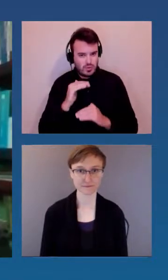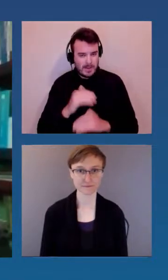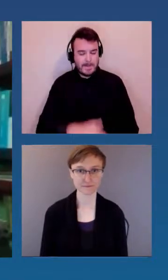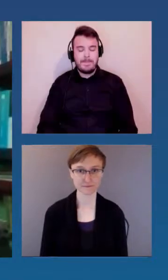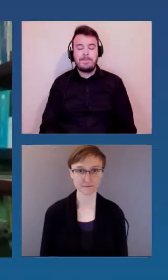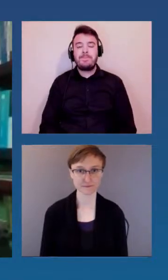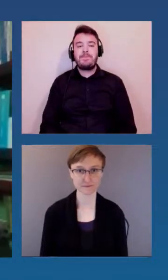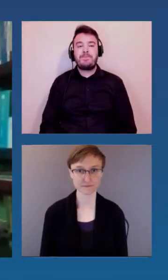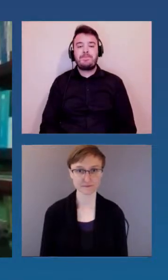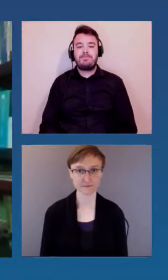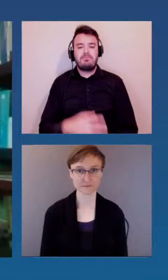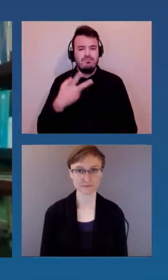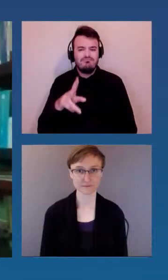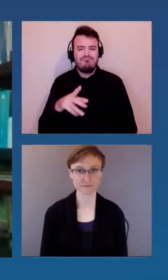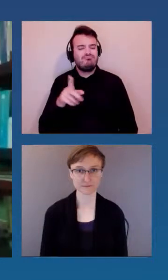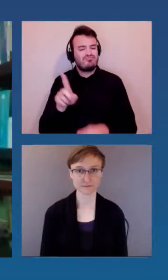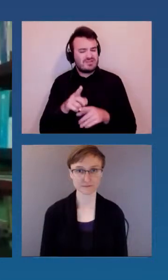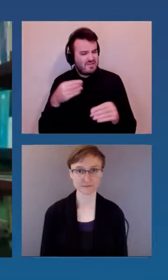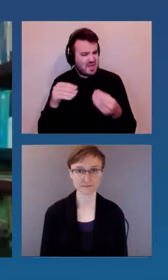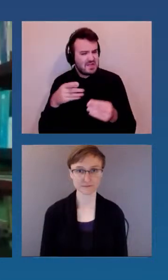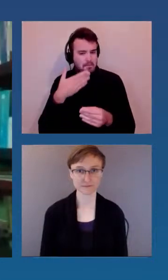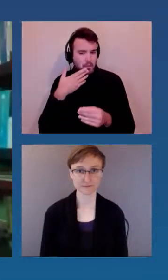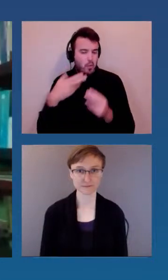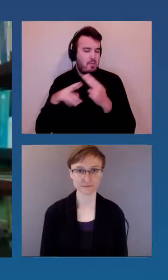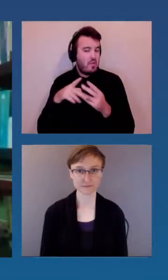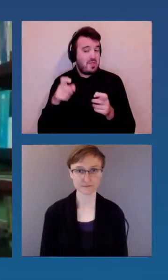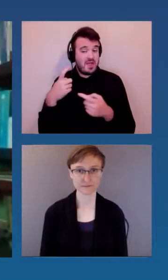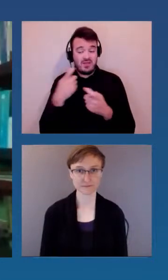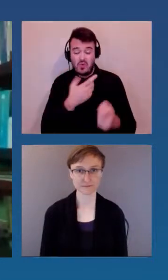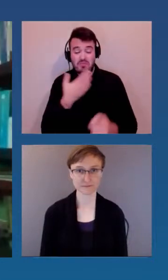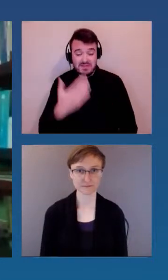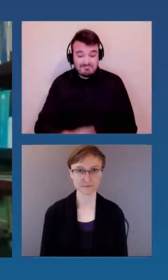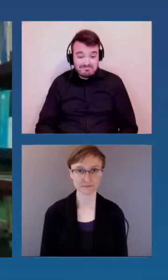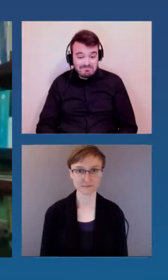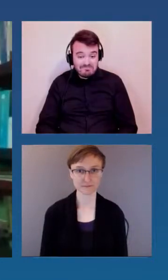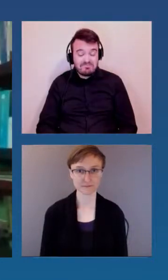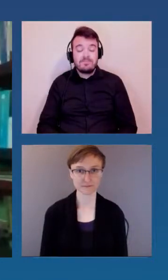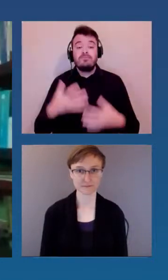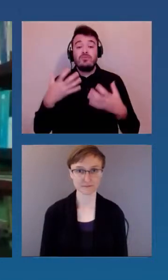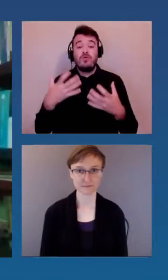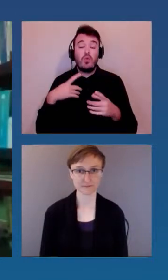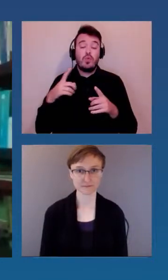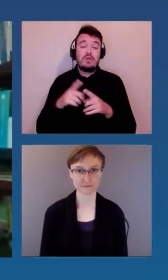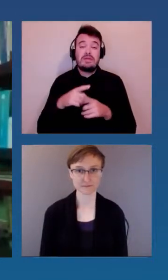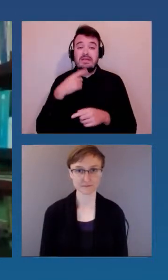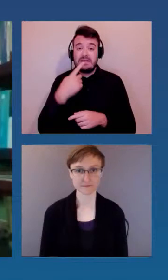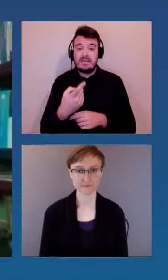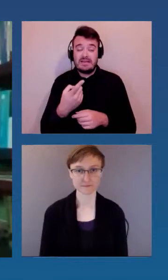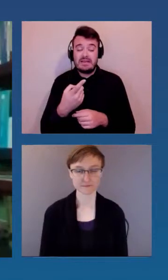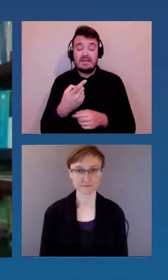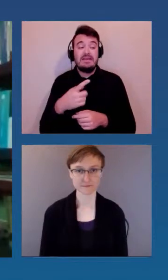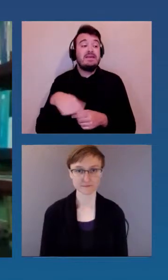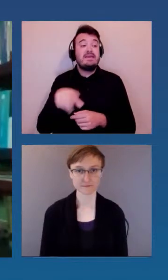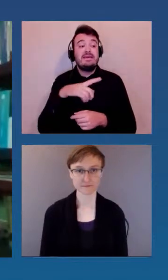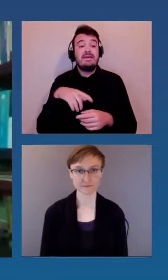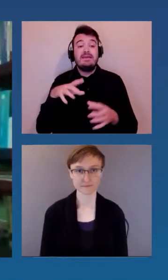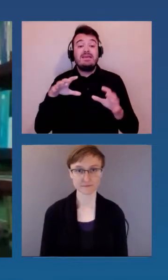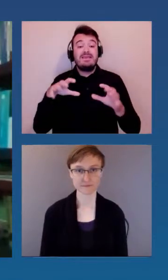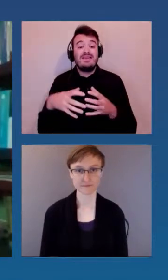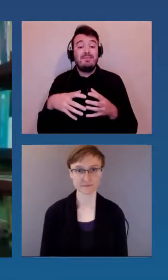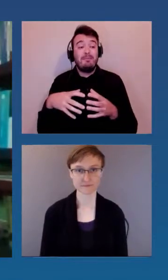prêts pour accueillir en toute sécurité nos étudiants et notre personnel pour la rentrée